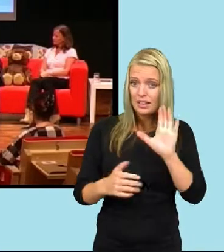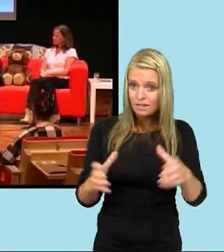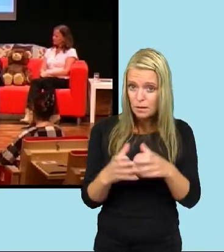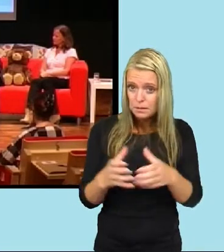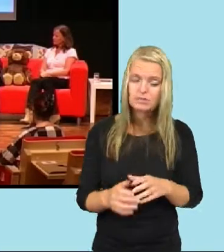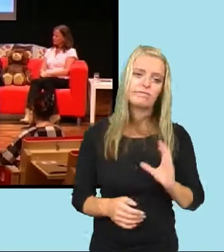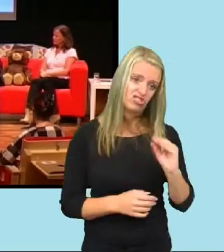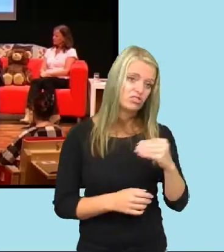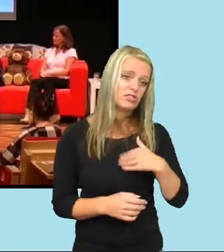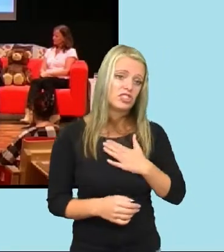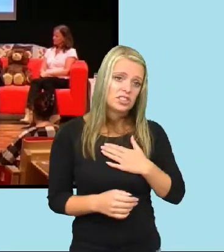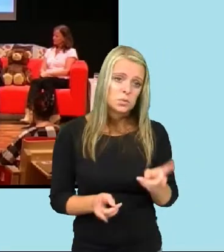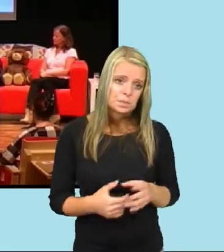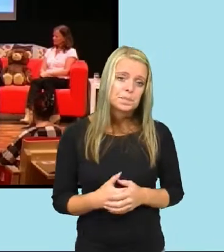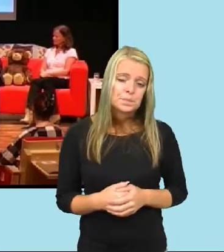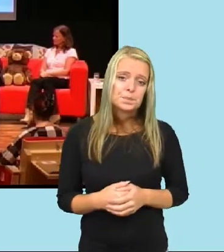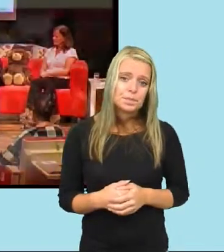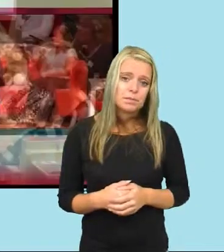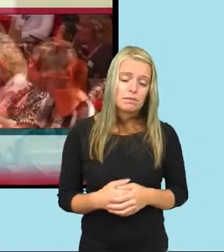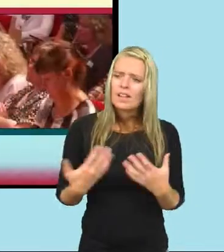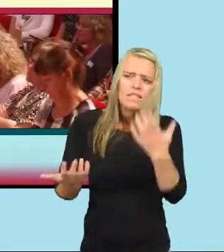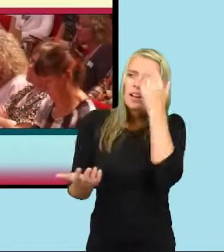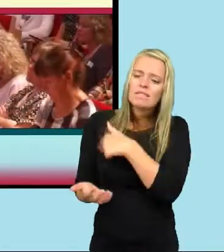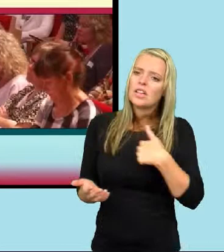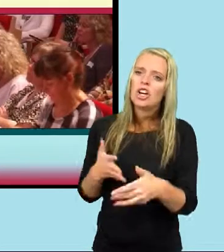jag. Vad kan man göra åt det då?